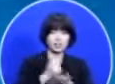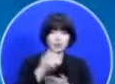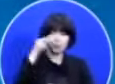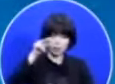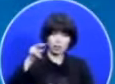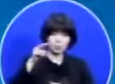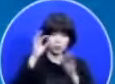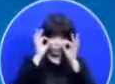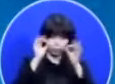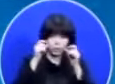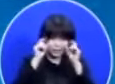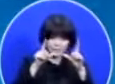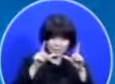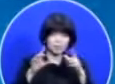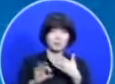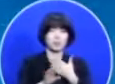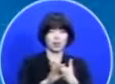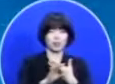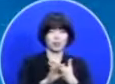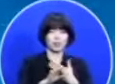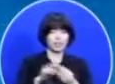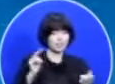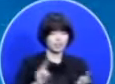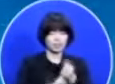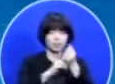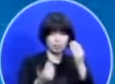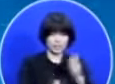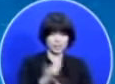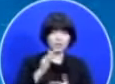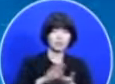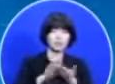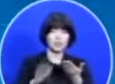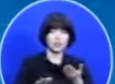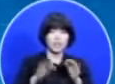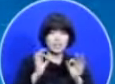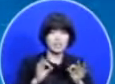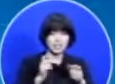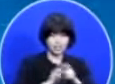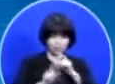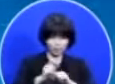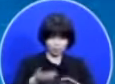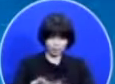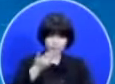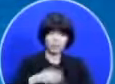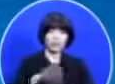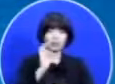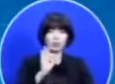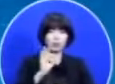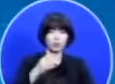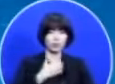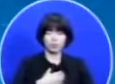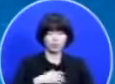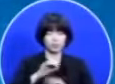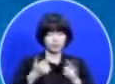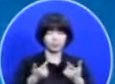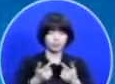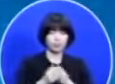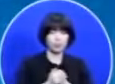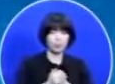눈이 또 이고 나면 귀족 일을 합니다 이제는 더 이상 돈 엿 엿 안 합니다